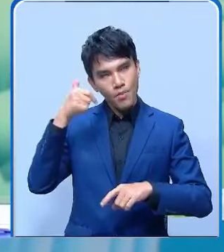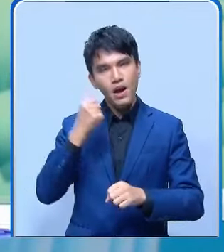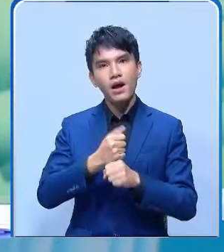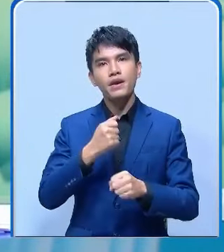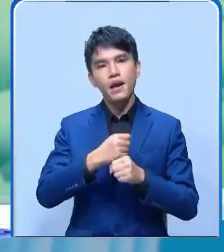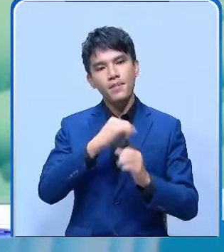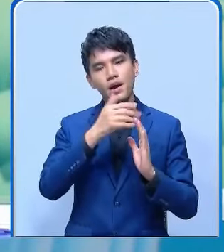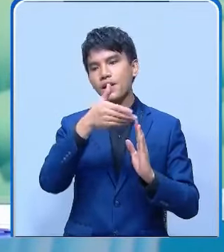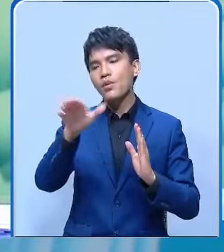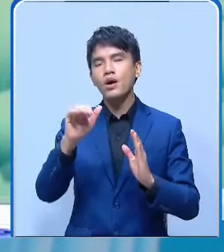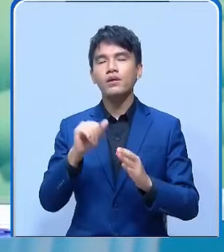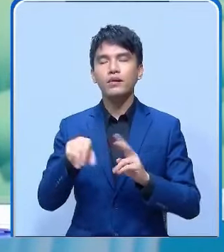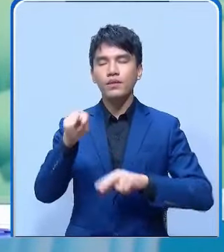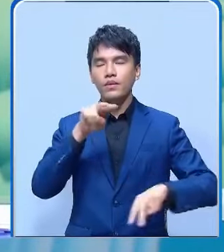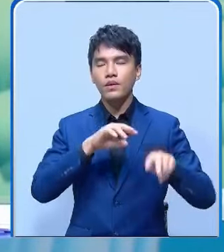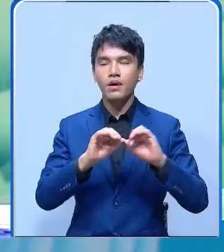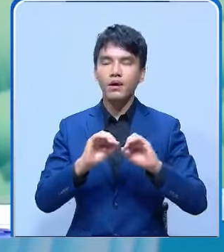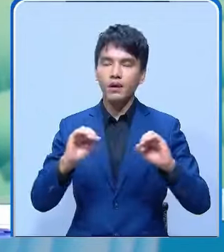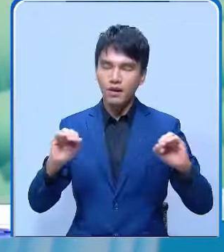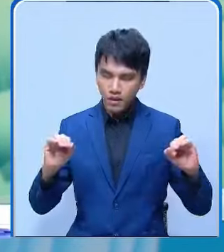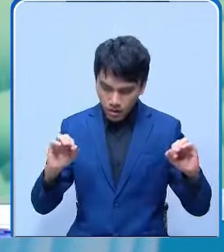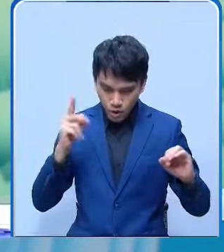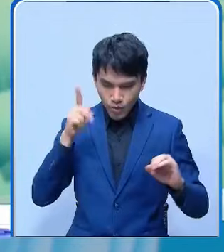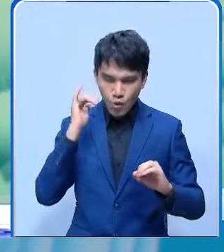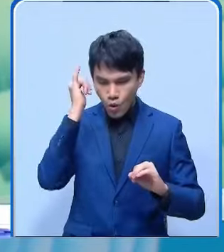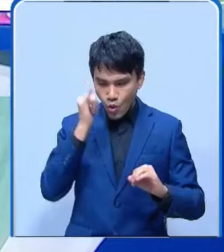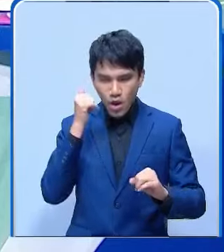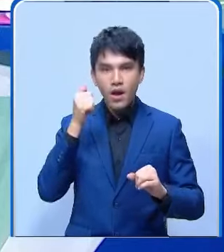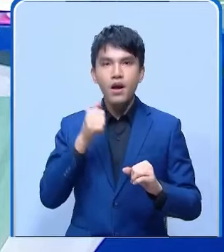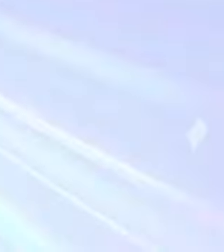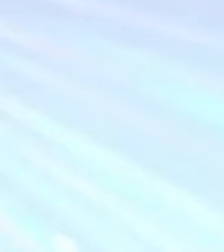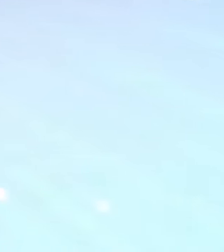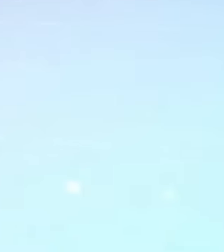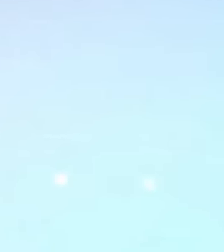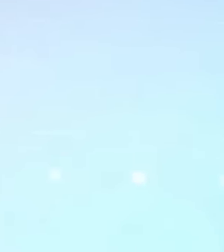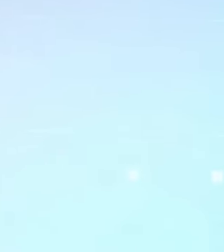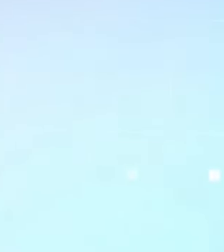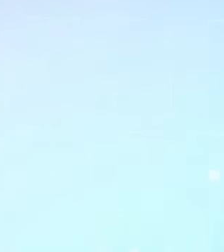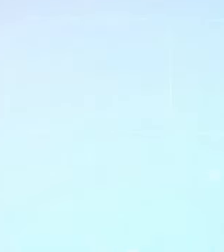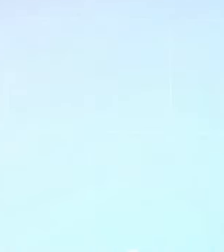างจังหวัดไม่ได้ดูก็ทำงานหาเงินอยู่กับปู่ย่าตายายอ่ะ เออเนี่ยเราอ่อนน้อย